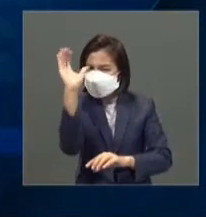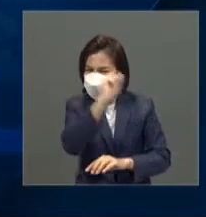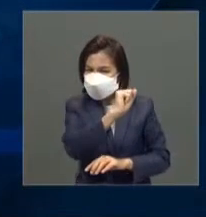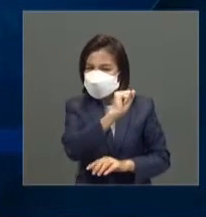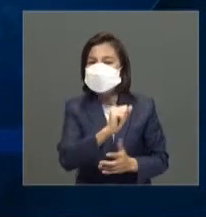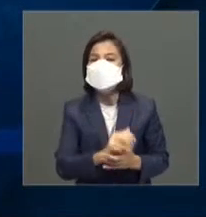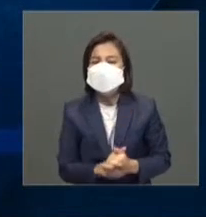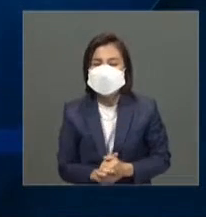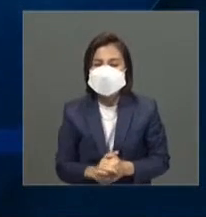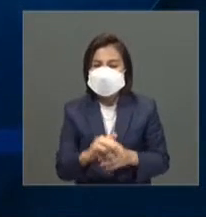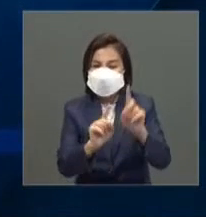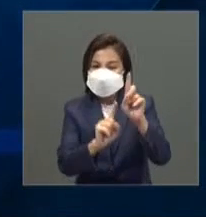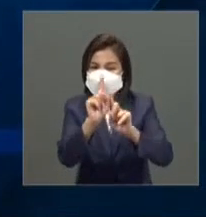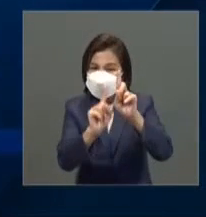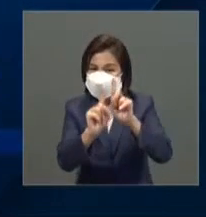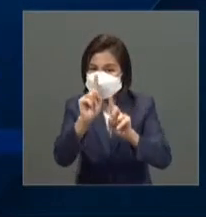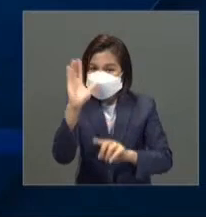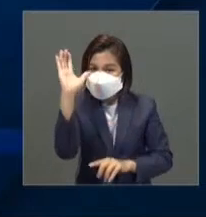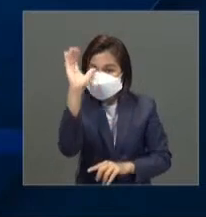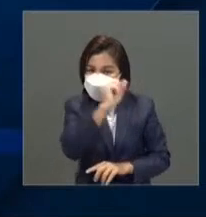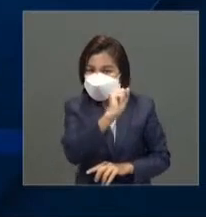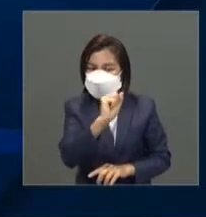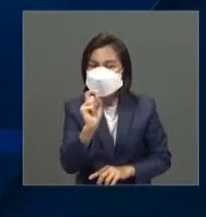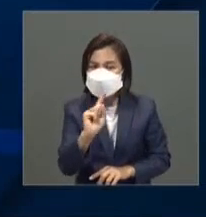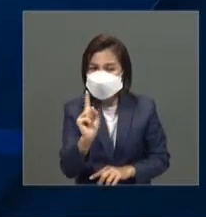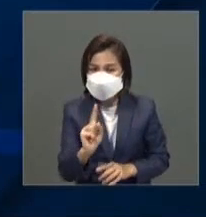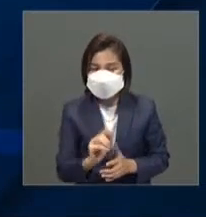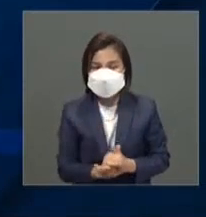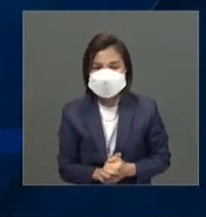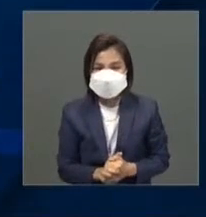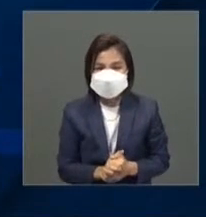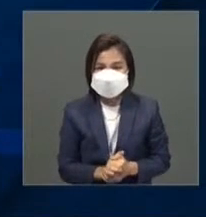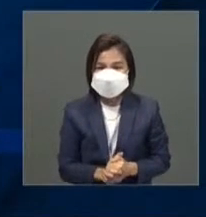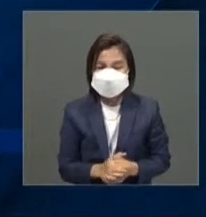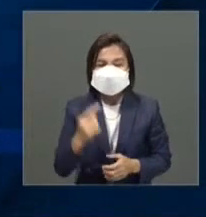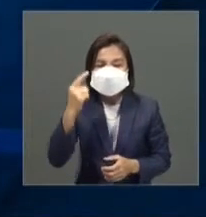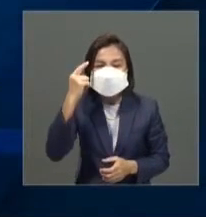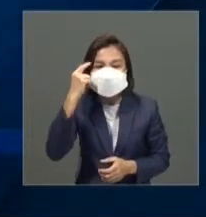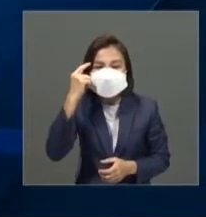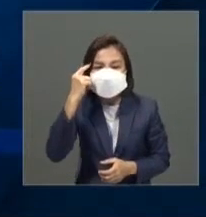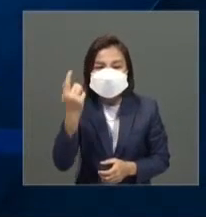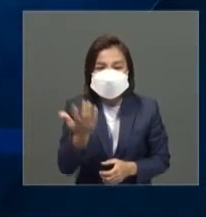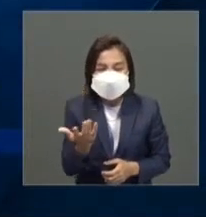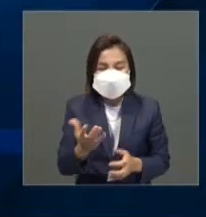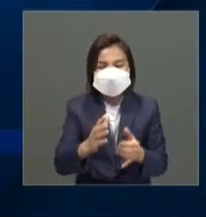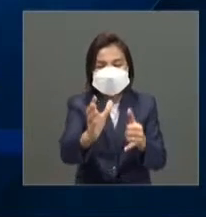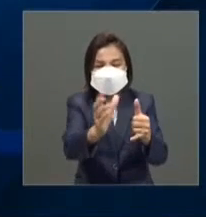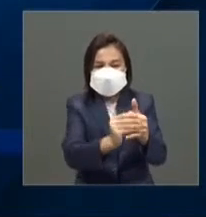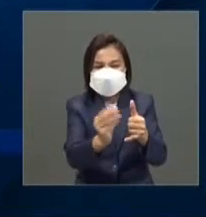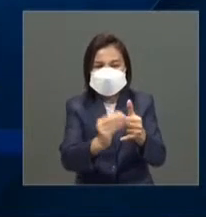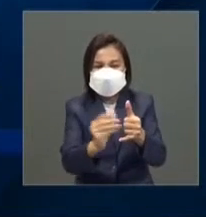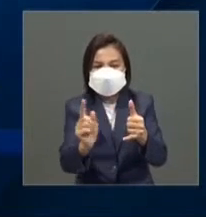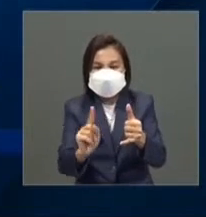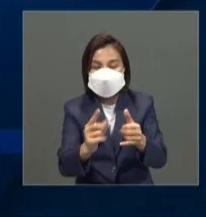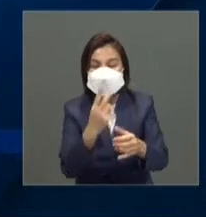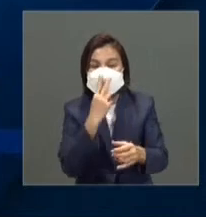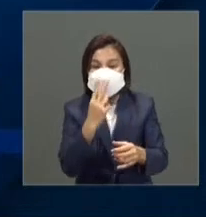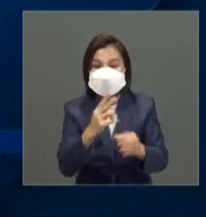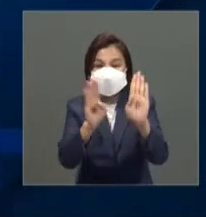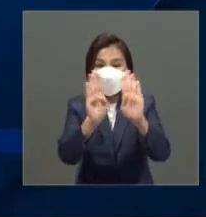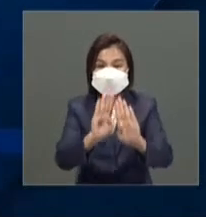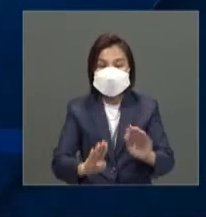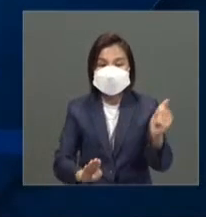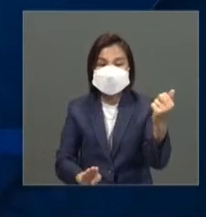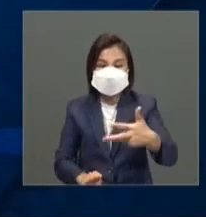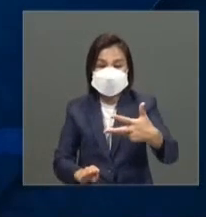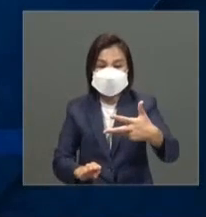การณ์ดีกว่าครับอย่าเรียกว่าพยากรณ์การคาดการณ์การติดเชื้อนะครับจะเห็นเส้นอยู่3เส้นนะ